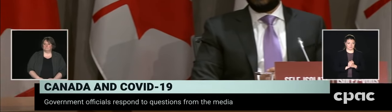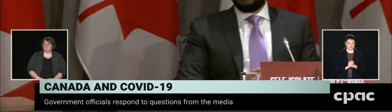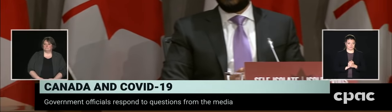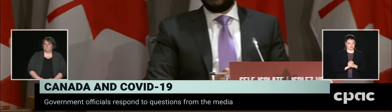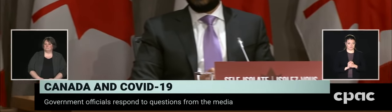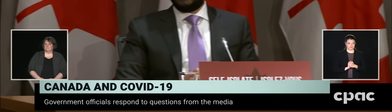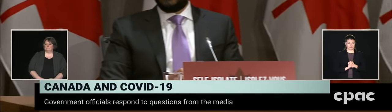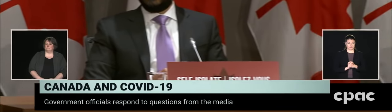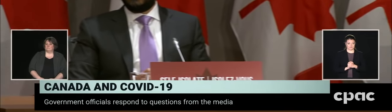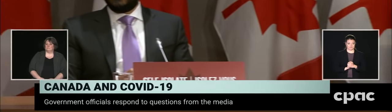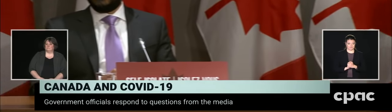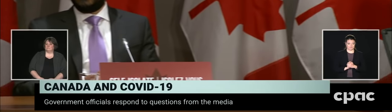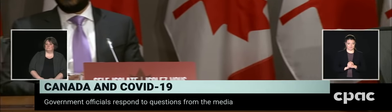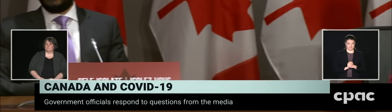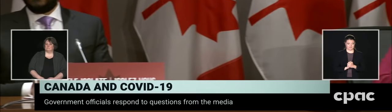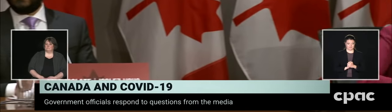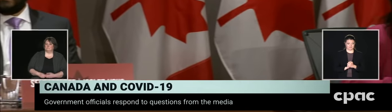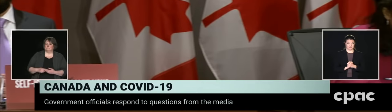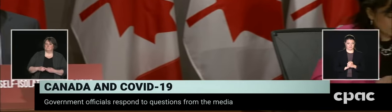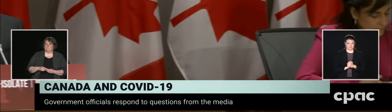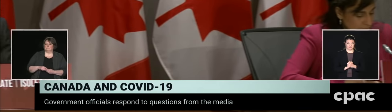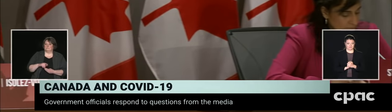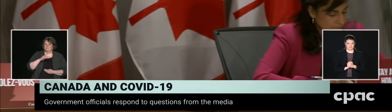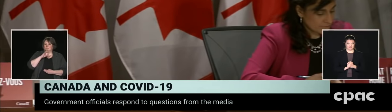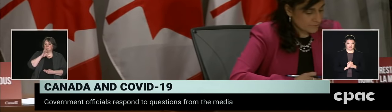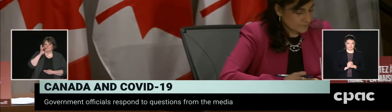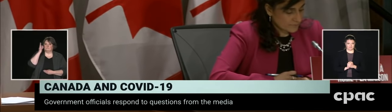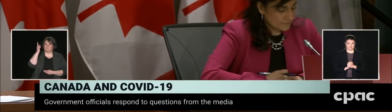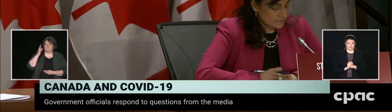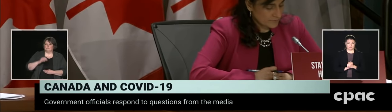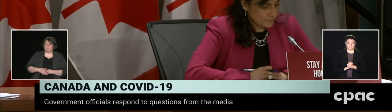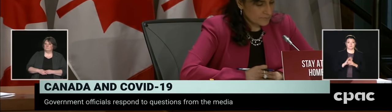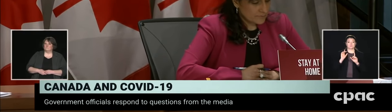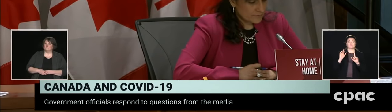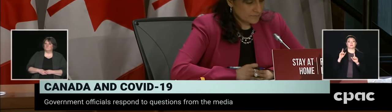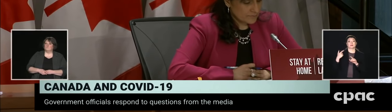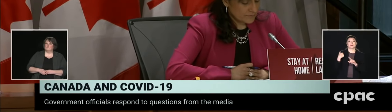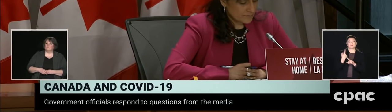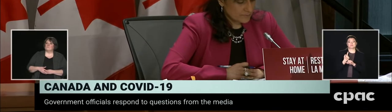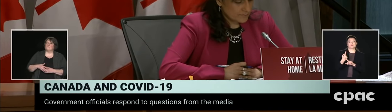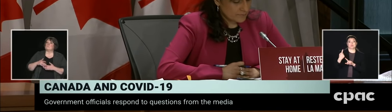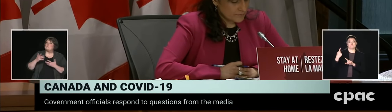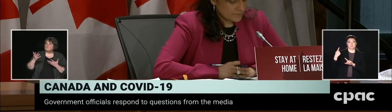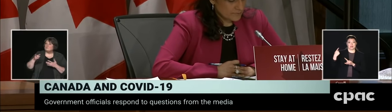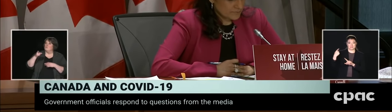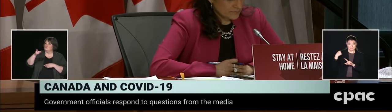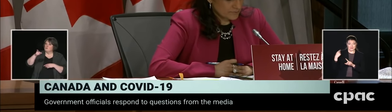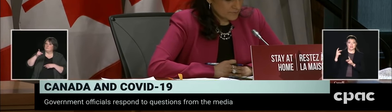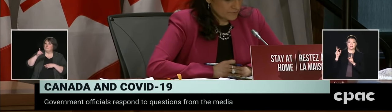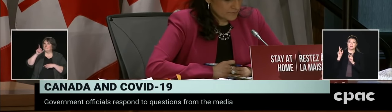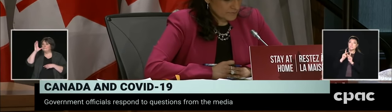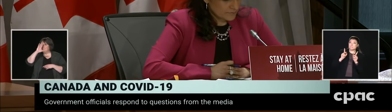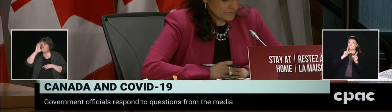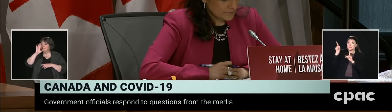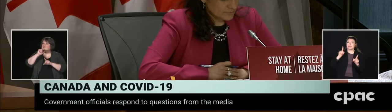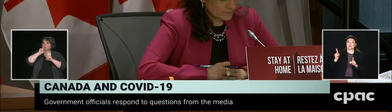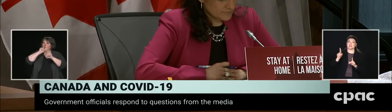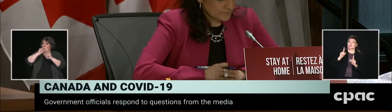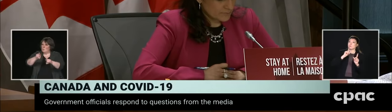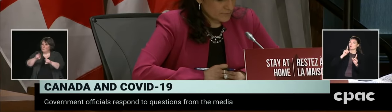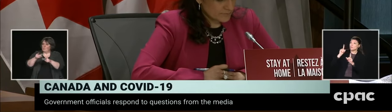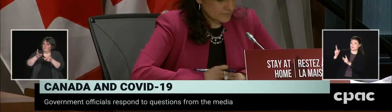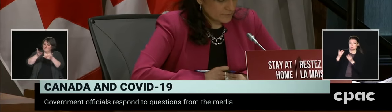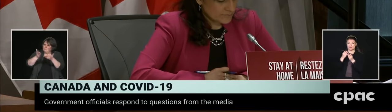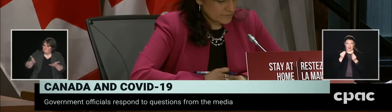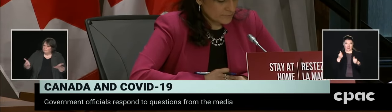en équipement qu'on a fait depuis la semaine dernière, entre autres, à l'extérieur. Vous aviez mentionné bon, je pense que ça